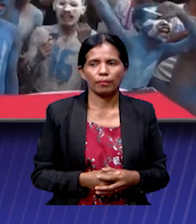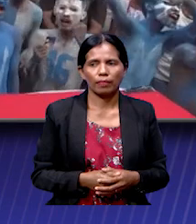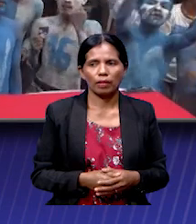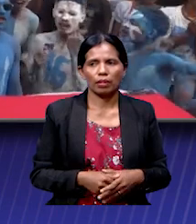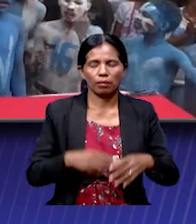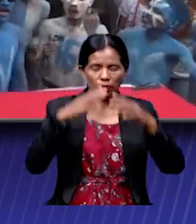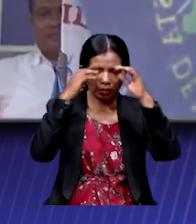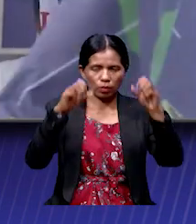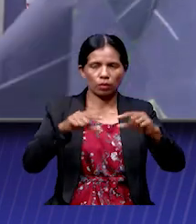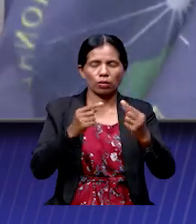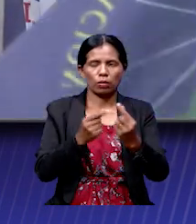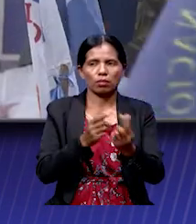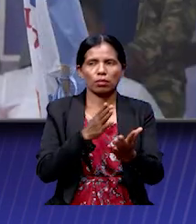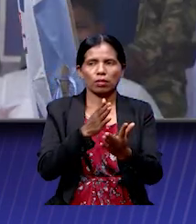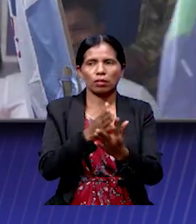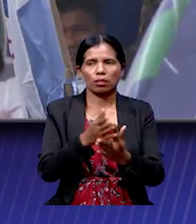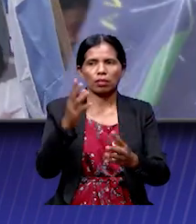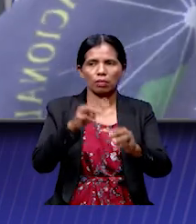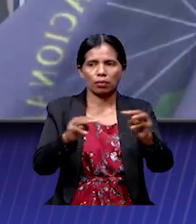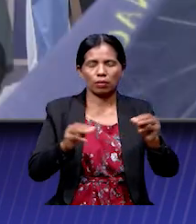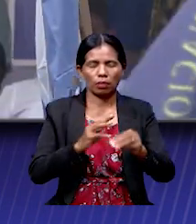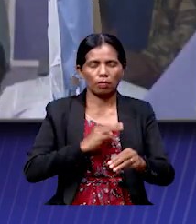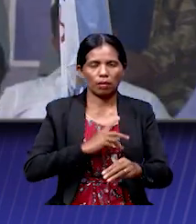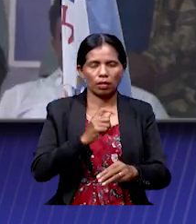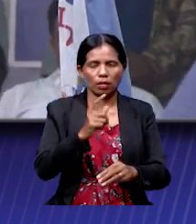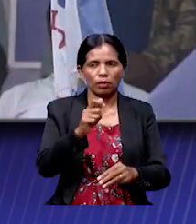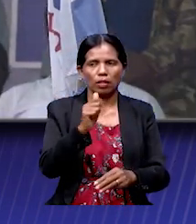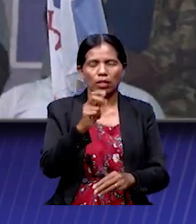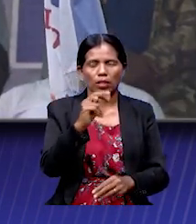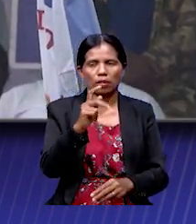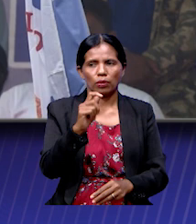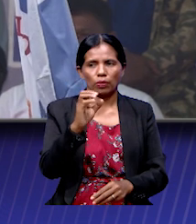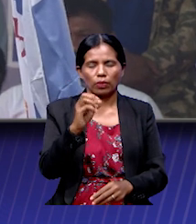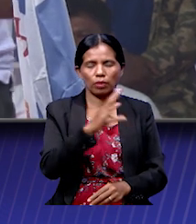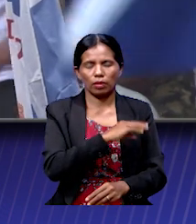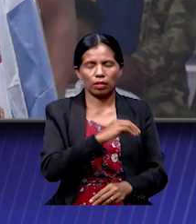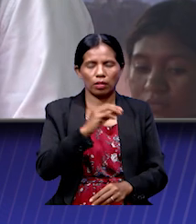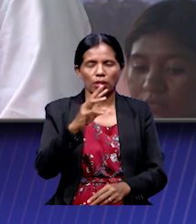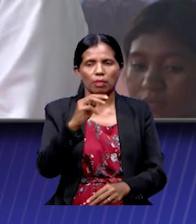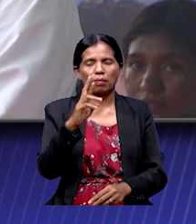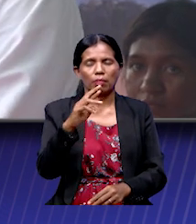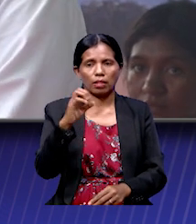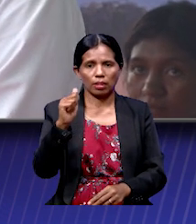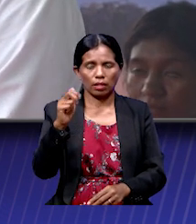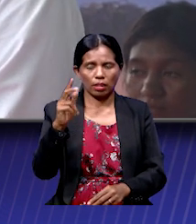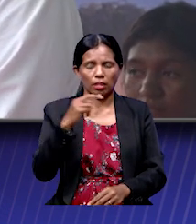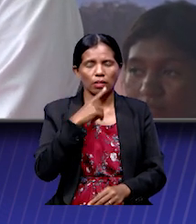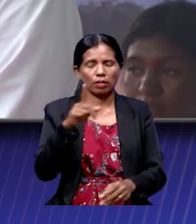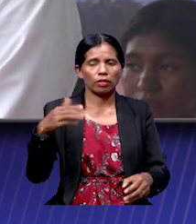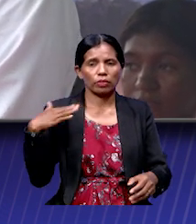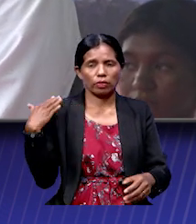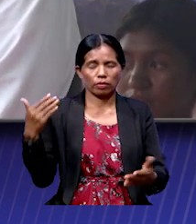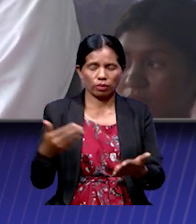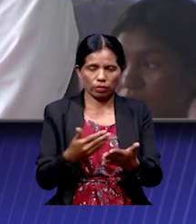Presidente equipa sucesu candidato Nian iha munisipiu Manatutu Antonio Suarez Sateten, candidato Mariano Assanami Sabino nudar jarasan